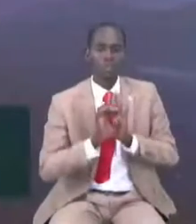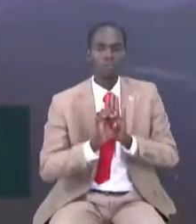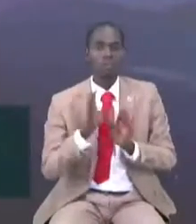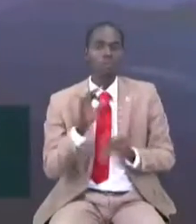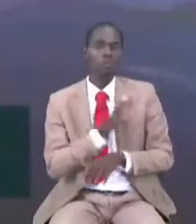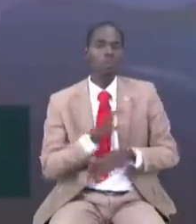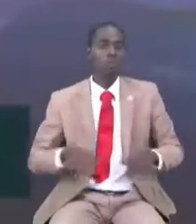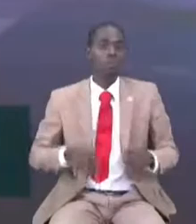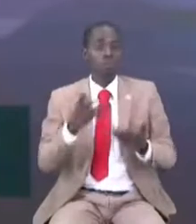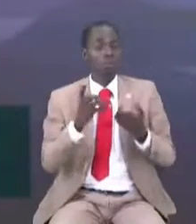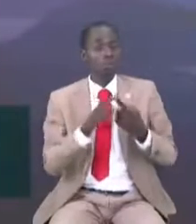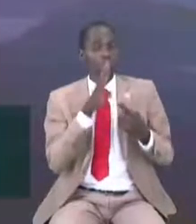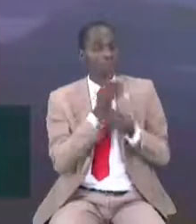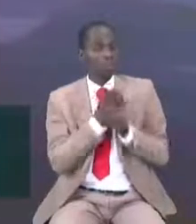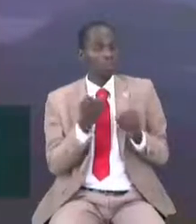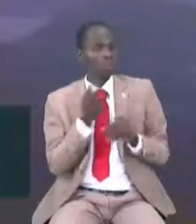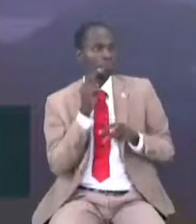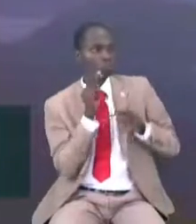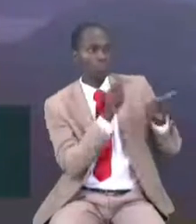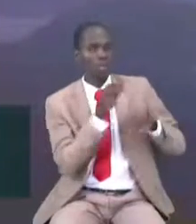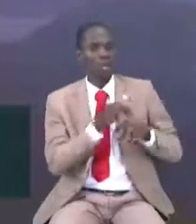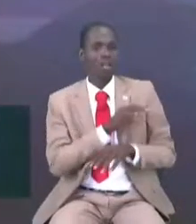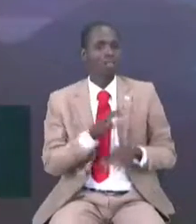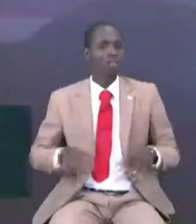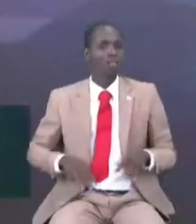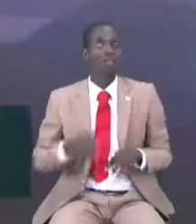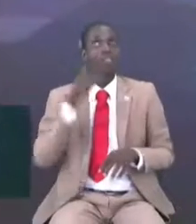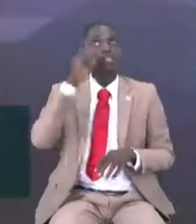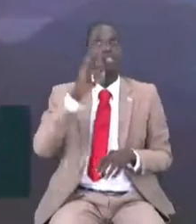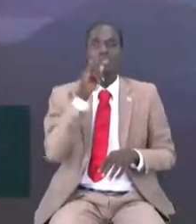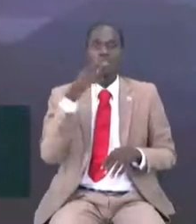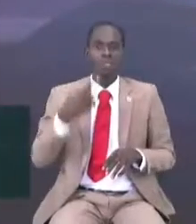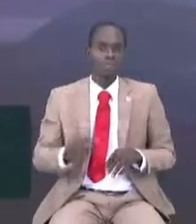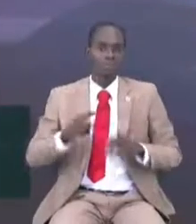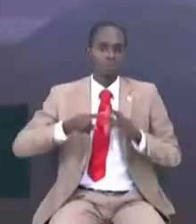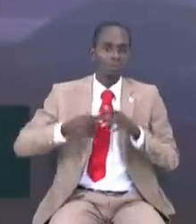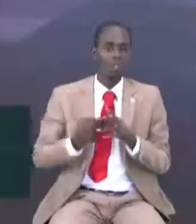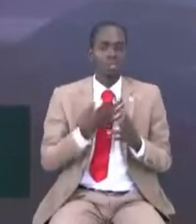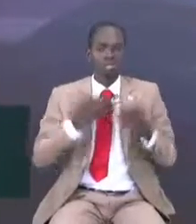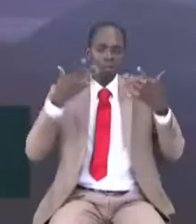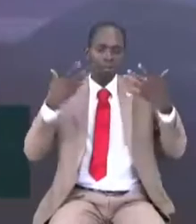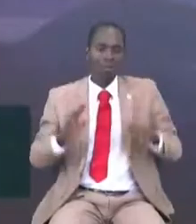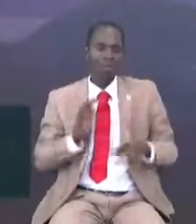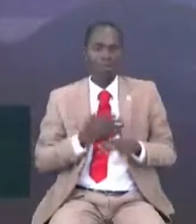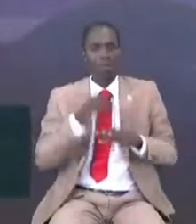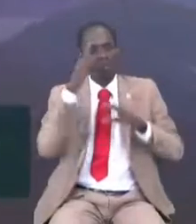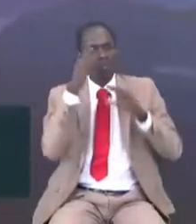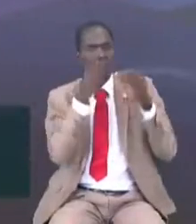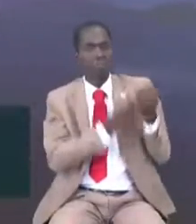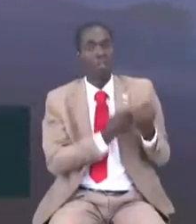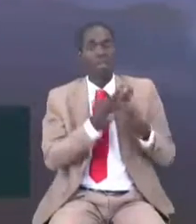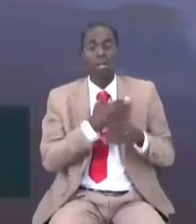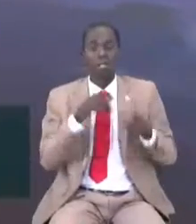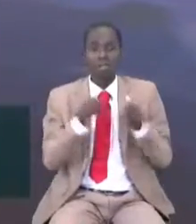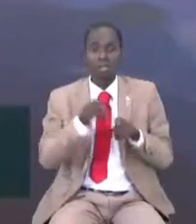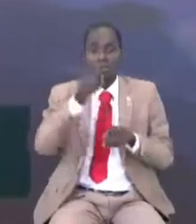le consommateur de notre foi. Et comme vous comprenez que Christ est le seul nom reconnu au ciel pour